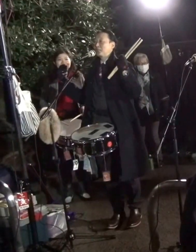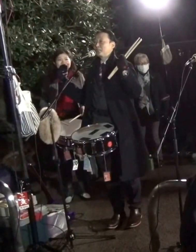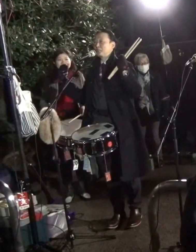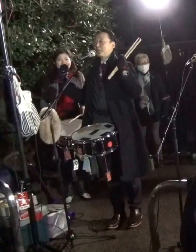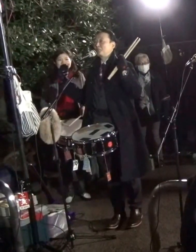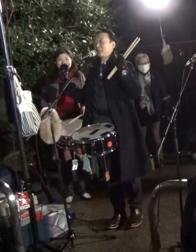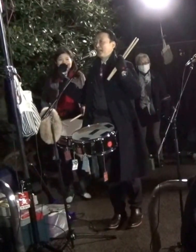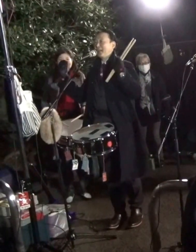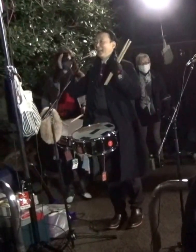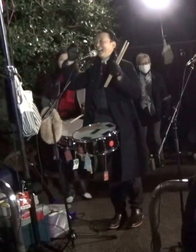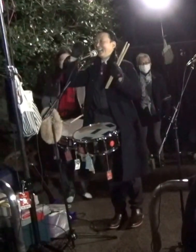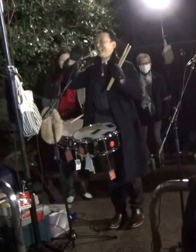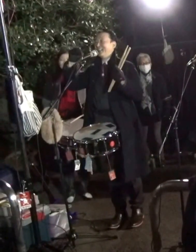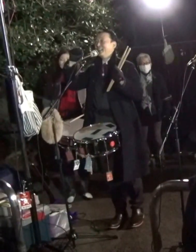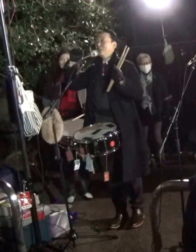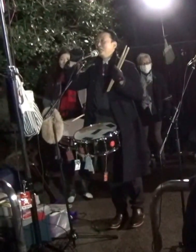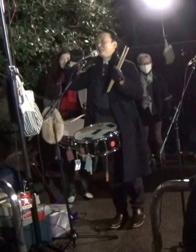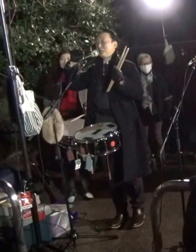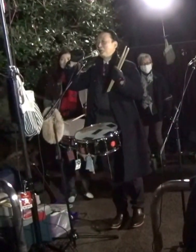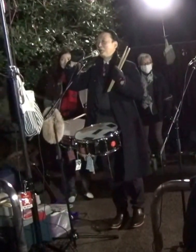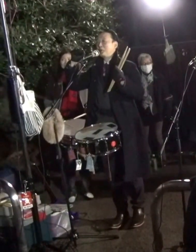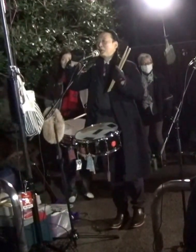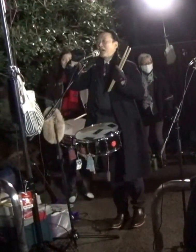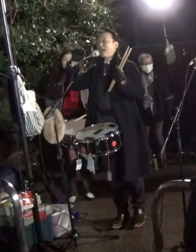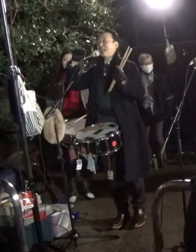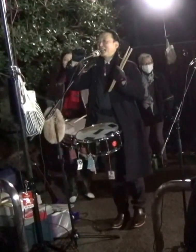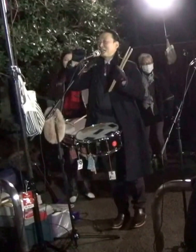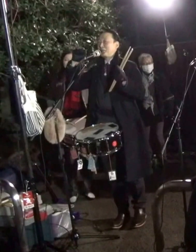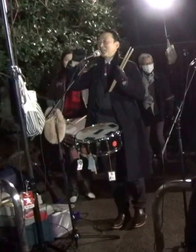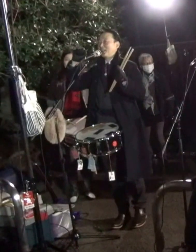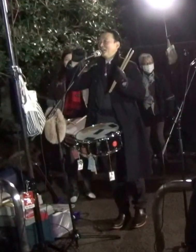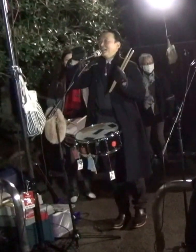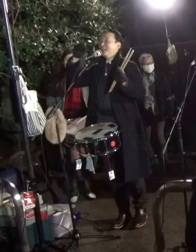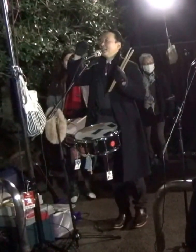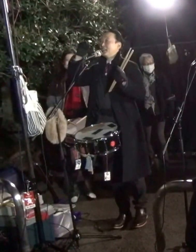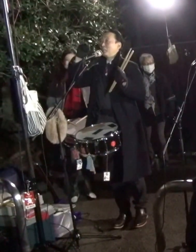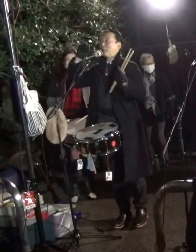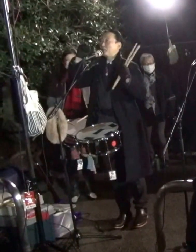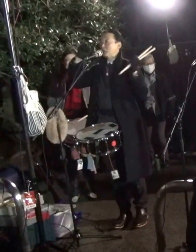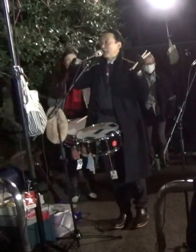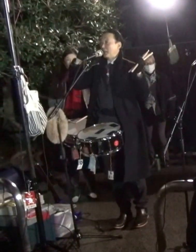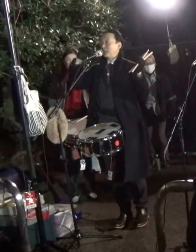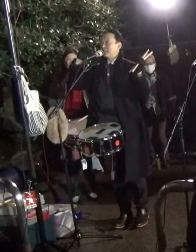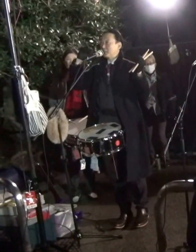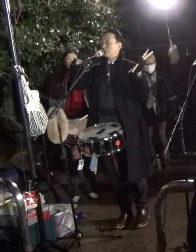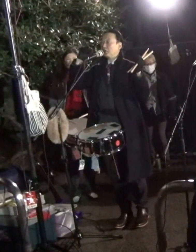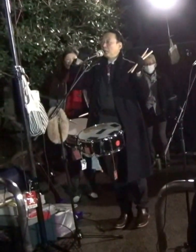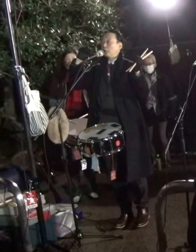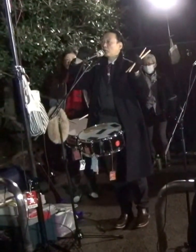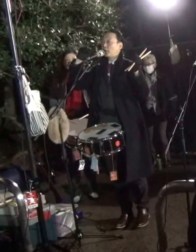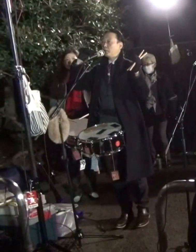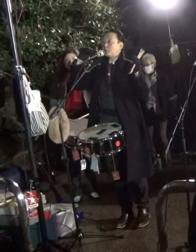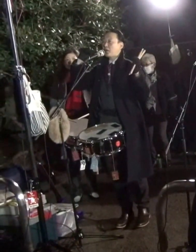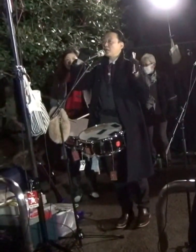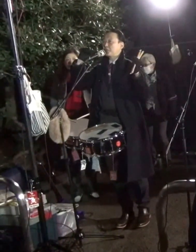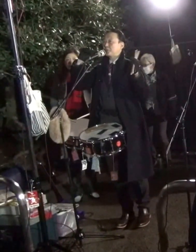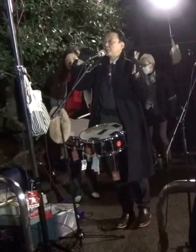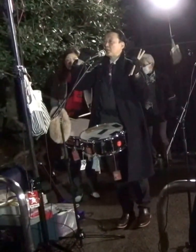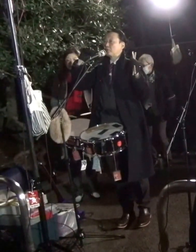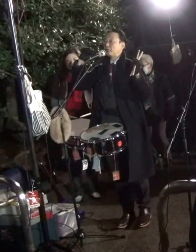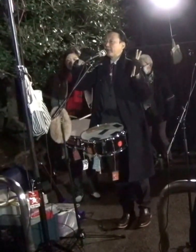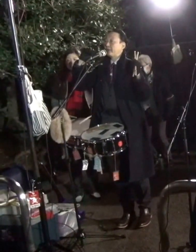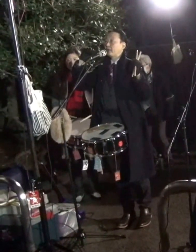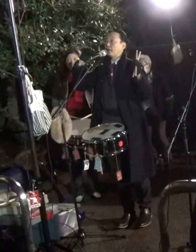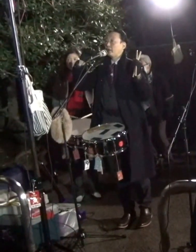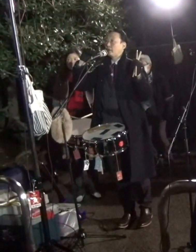じゃなくてっていうんじゃなくて、 意味は全然わかりません。 俺も今考えながら喋ってんだ よ。わかりました。 ラッパがちょっとあれなんですけど、 はい、 でもそれでも参加してく